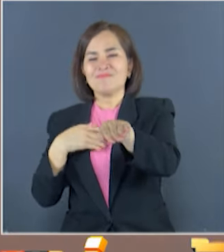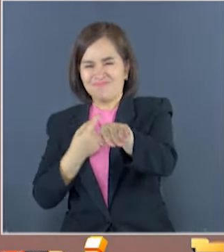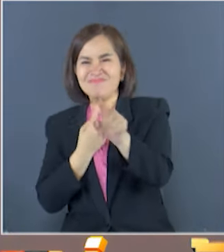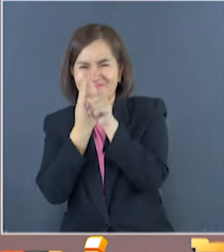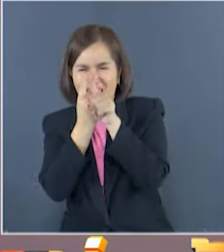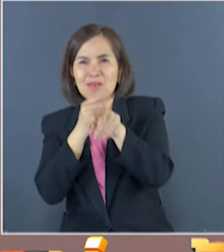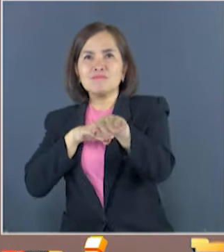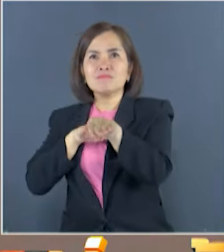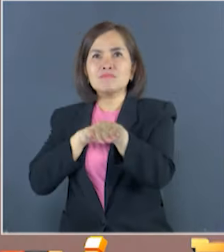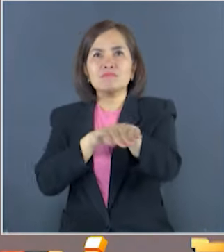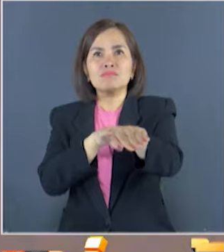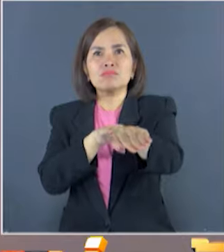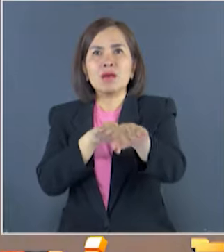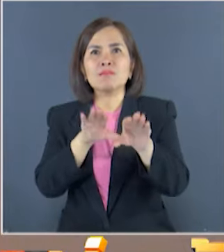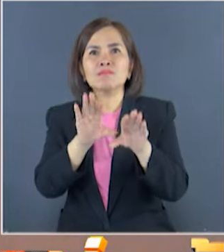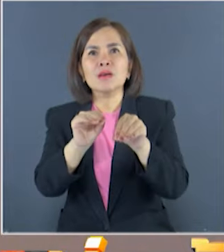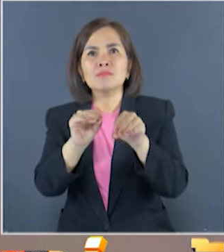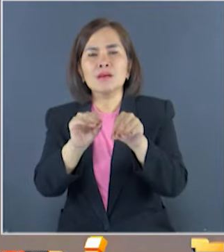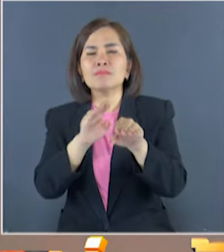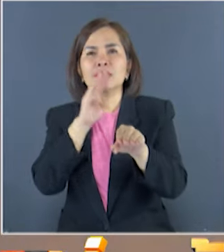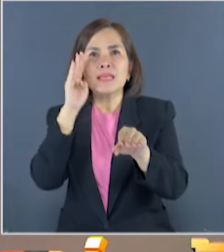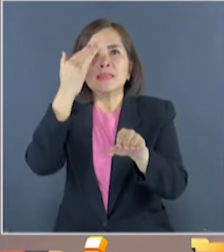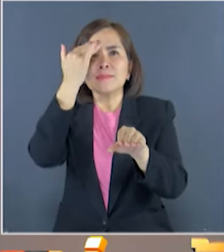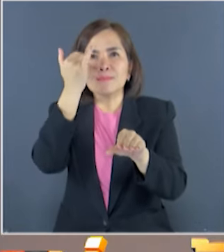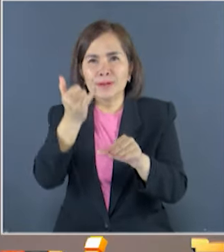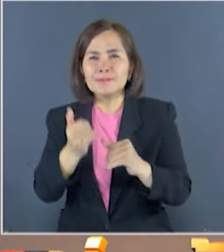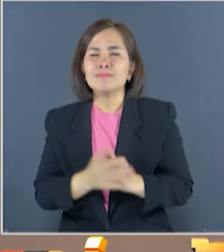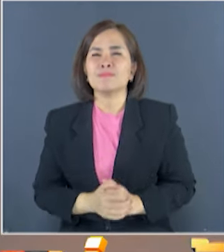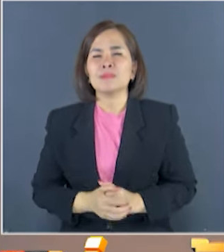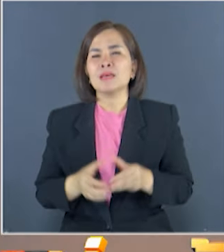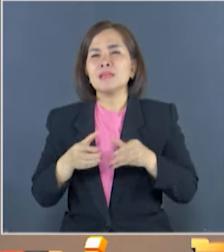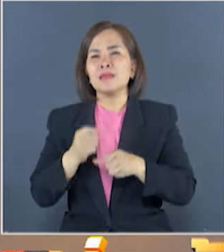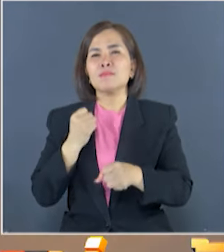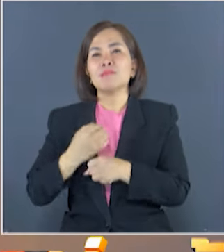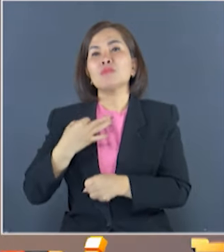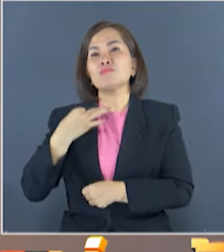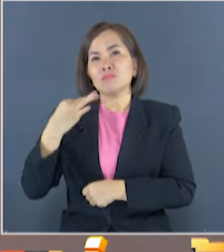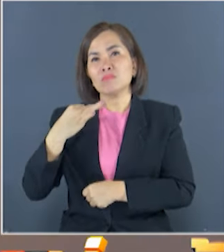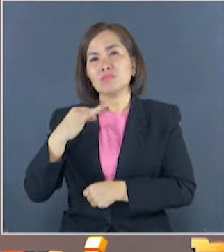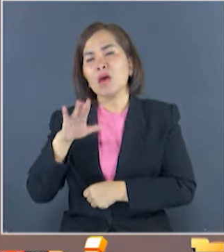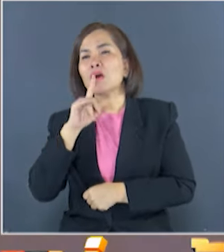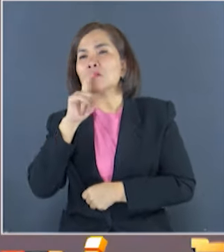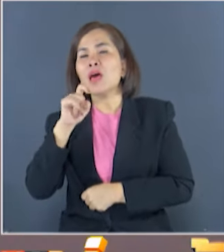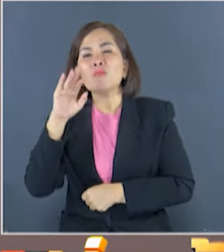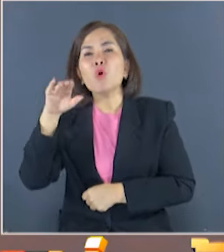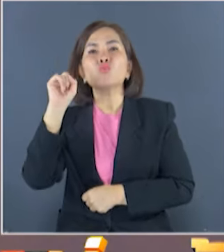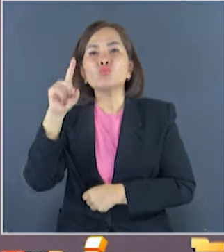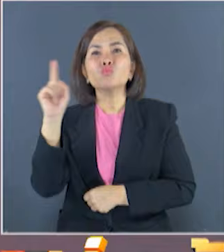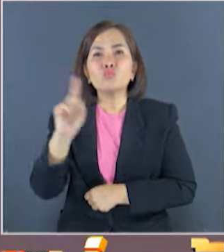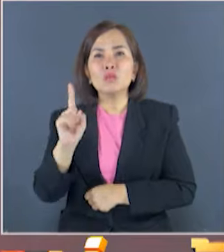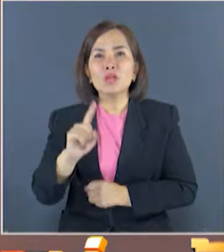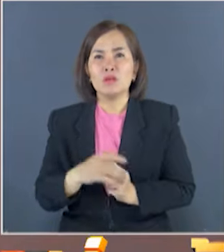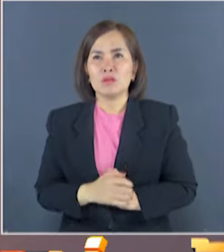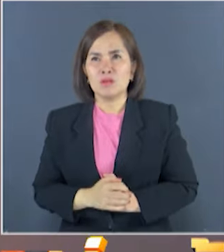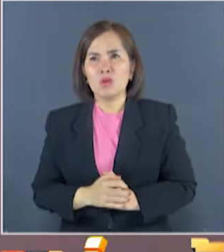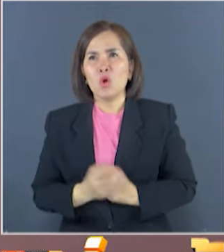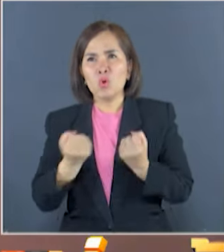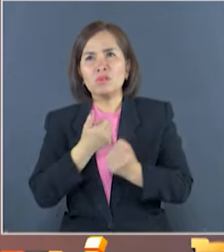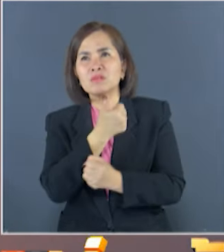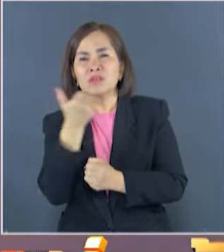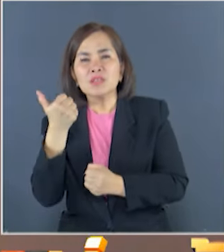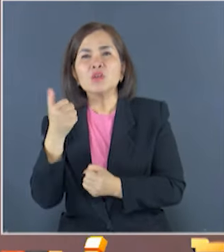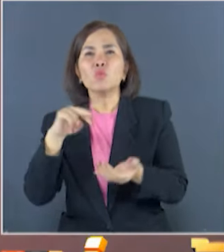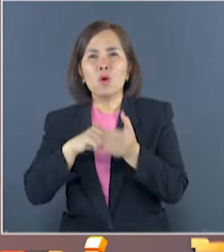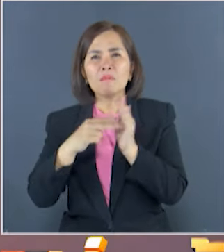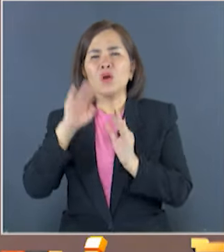เฉินแล้วคุณก็ขับตามเนี่ยครับคุณผู้ชมฮะกู้ภัยเขาเลยถามบอกว่าพี่จะรีบไปไหนคนอื่นน่ะคันอื่นน่ะเขา